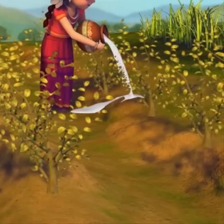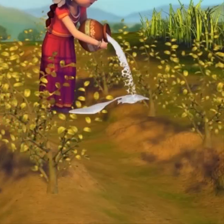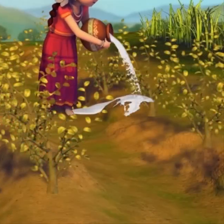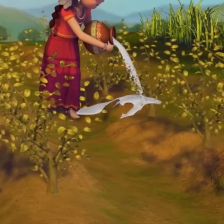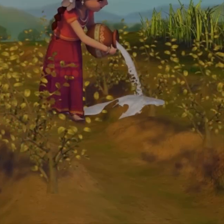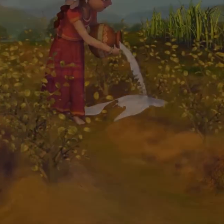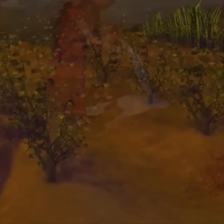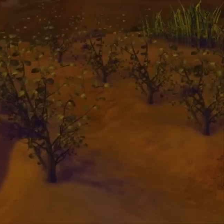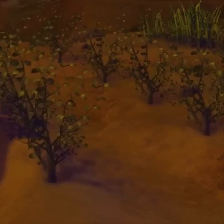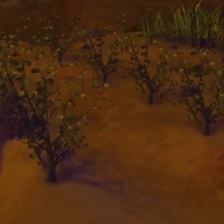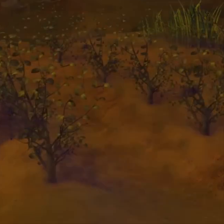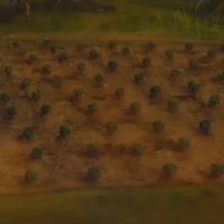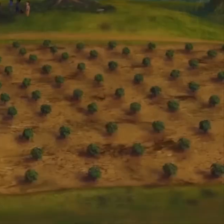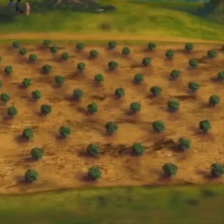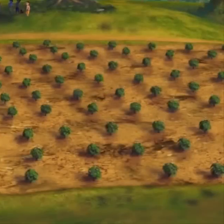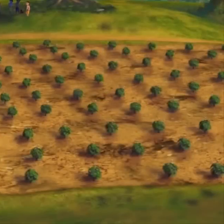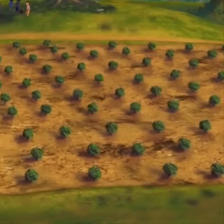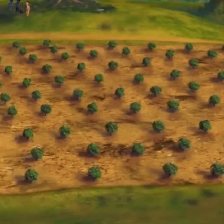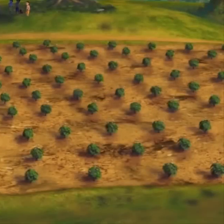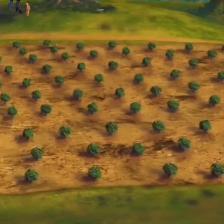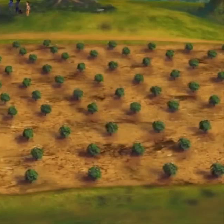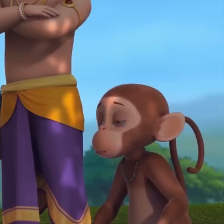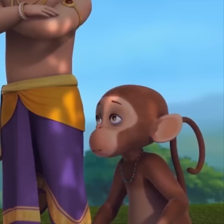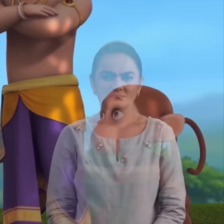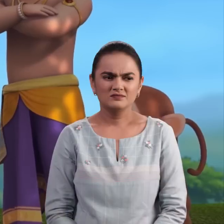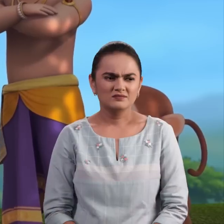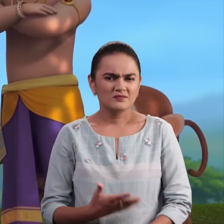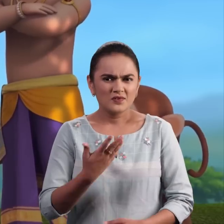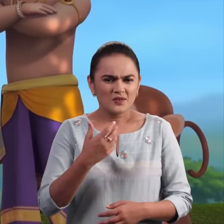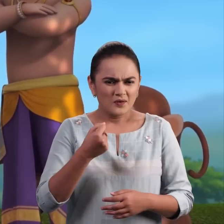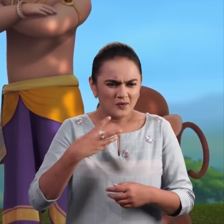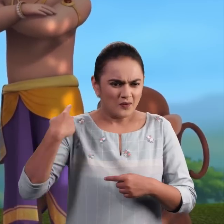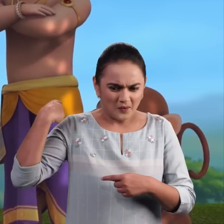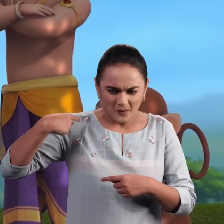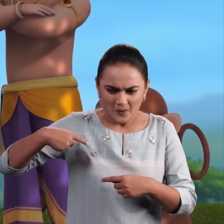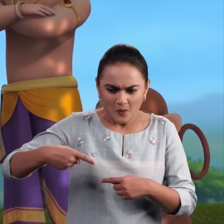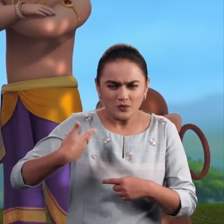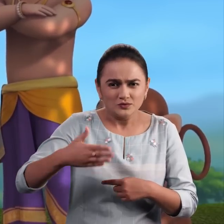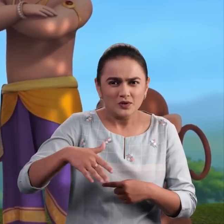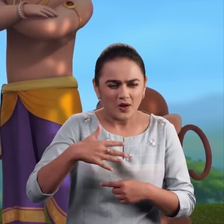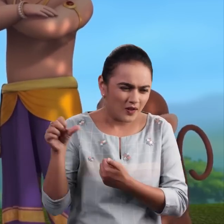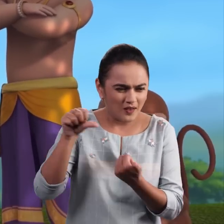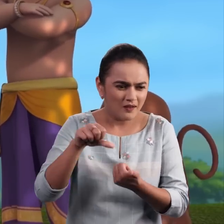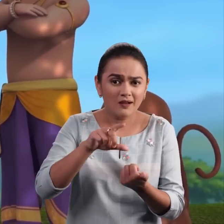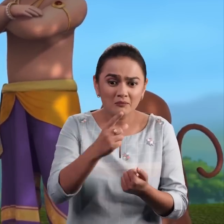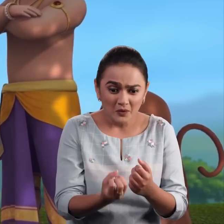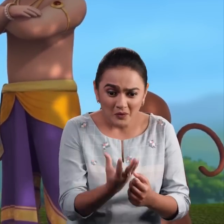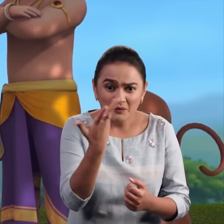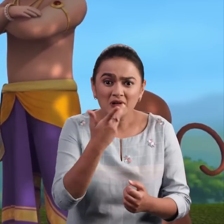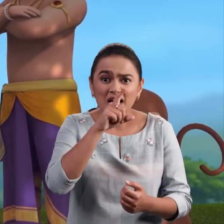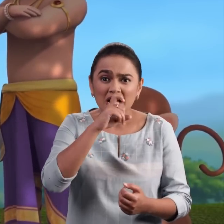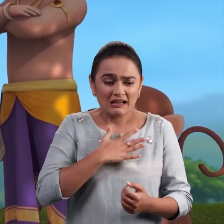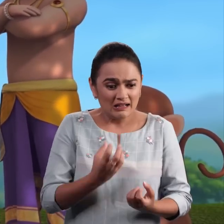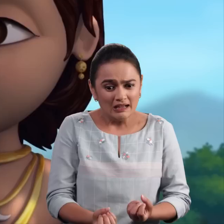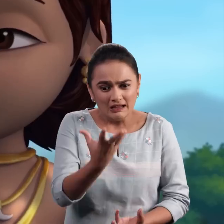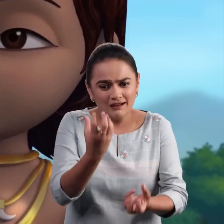मूर्ख लड़कियाँ, कितने दिनों से लगी हुई हैं। उग रही है तो केवल